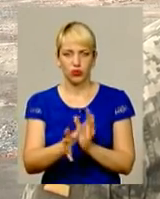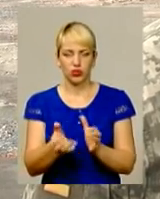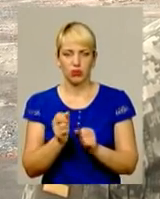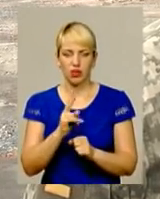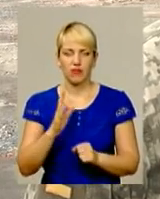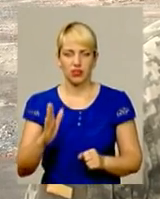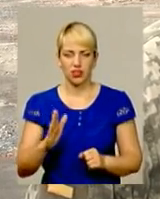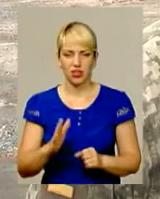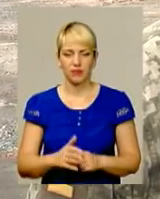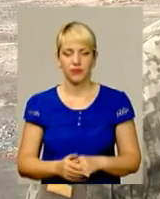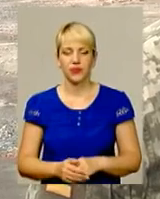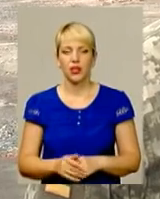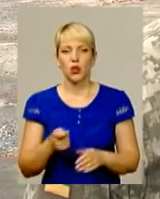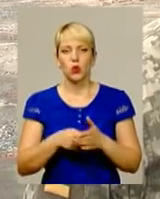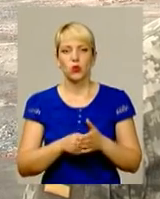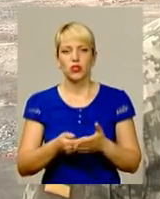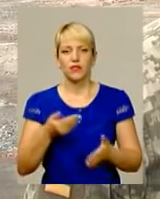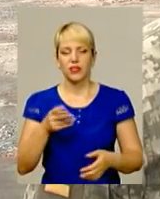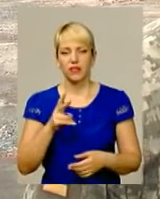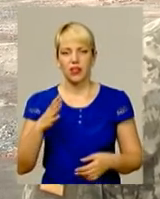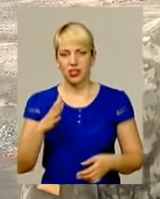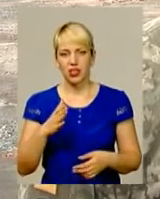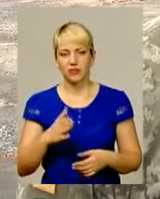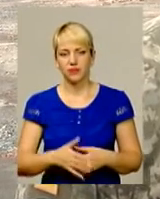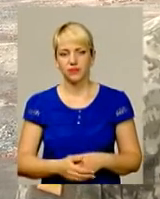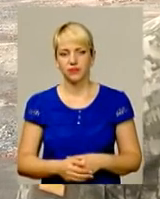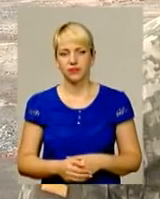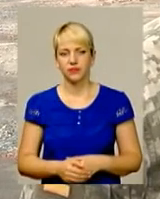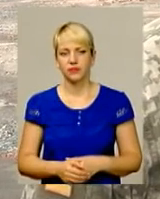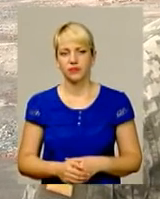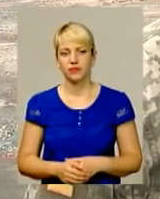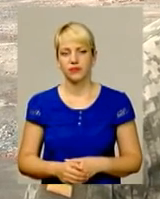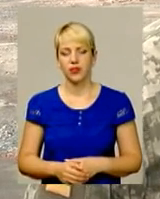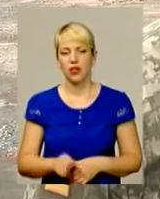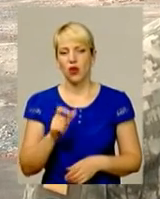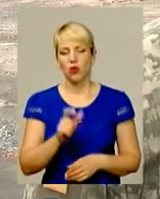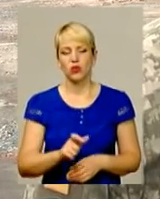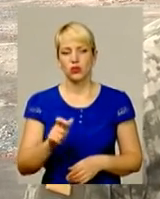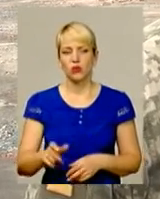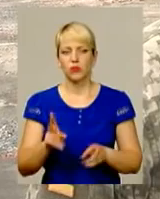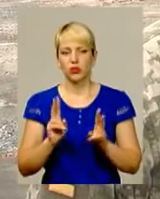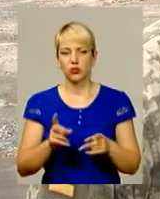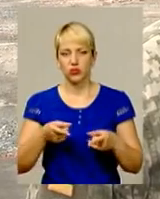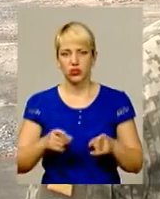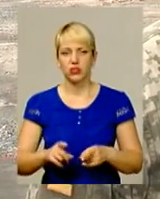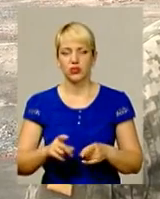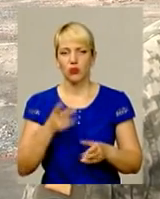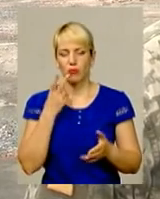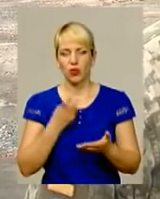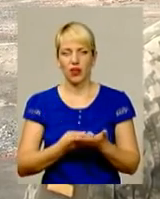квартиру, отримувати ключі від давно омріяного житла, а особи, які дійсно